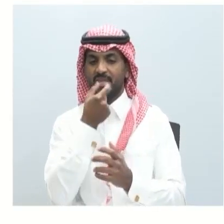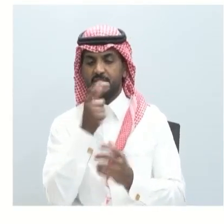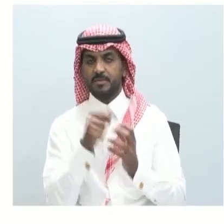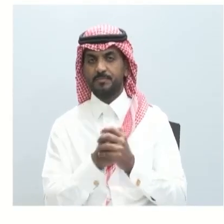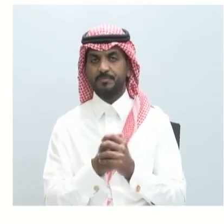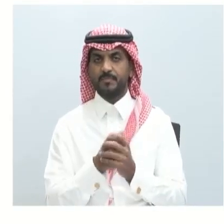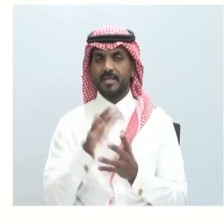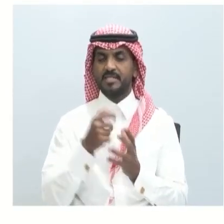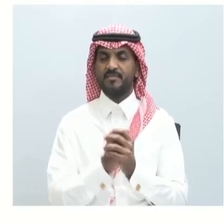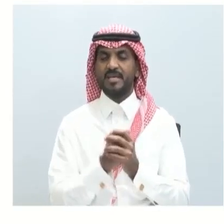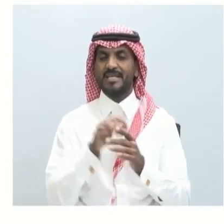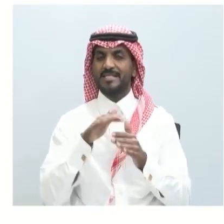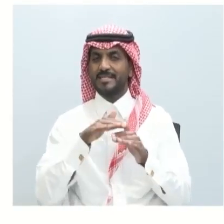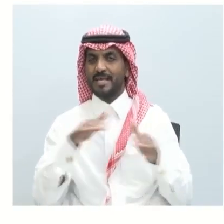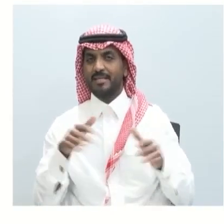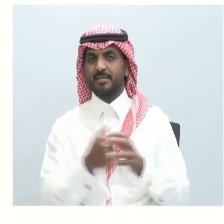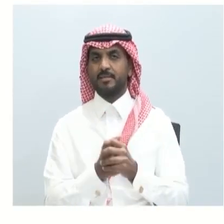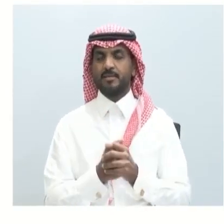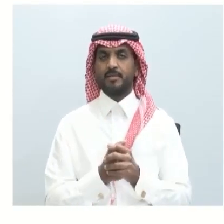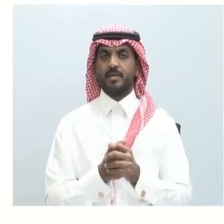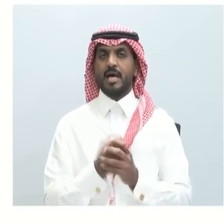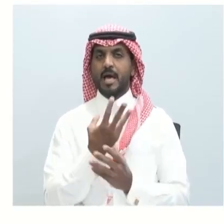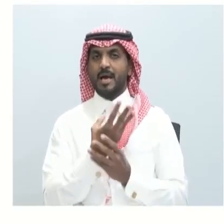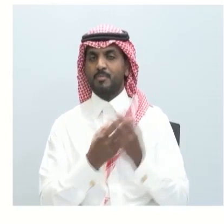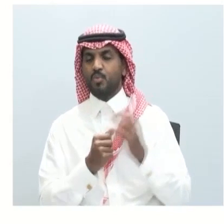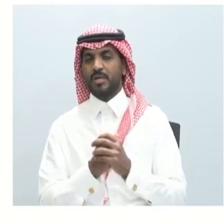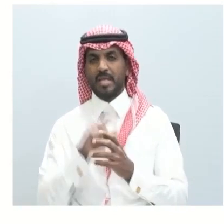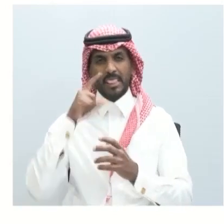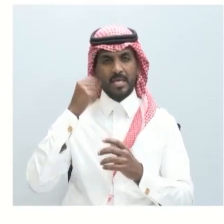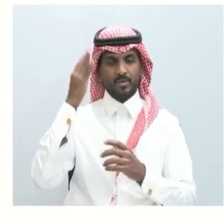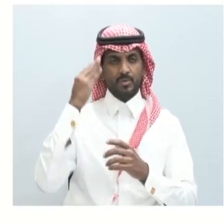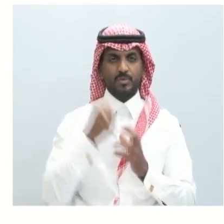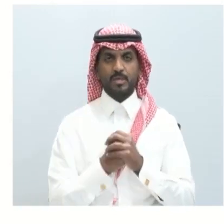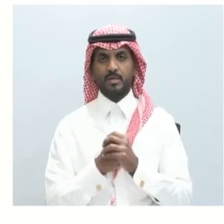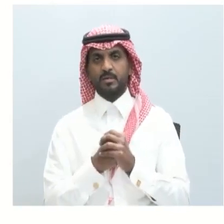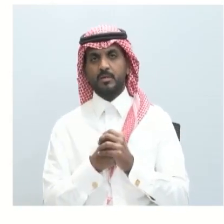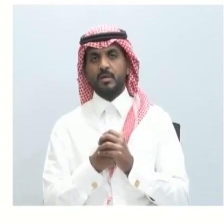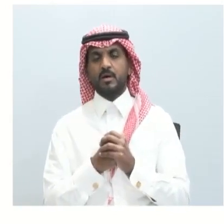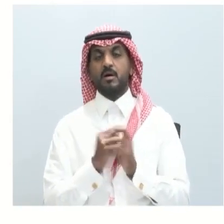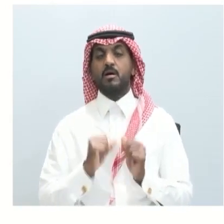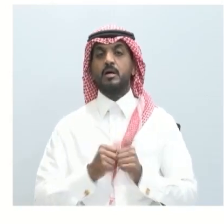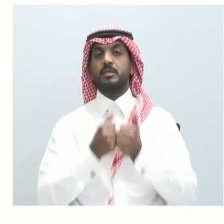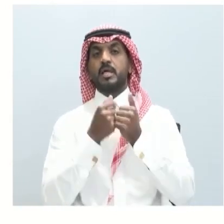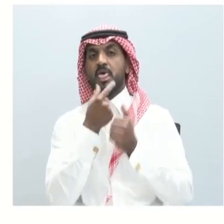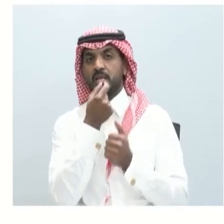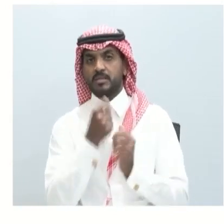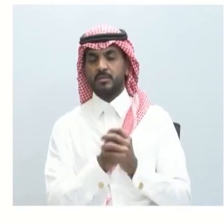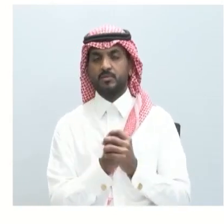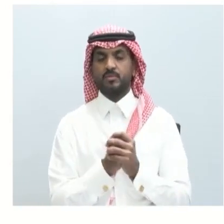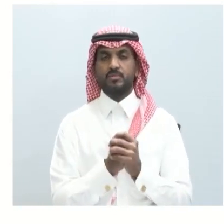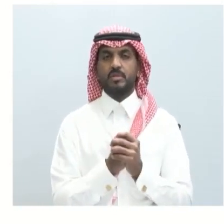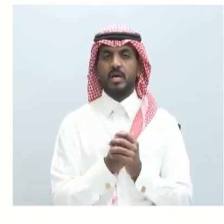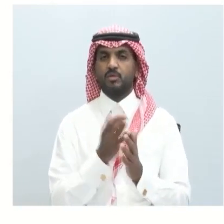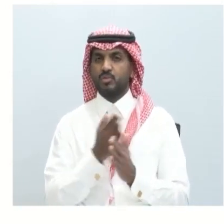هذه الصفه السائده كان هنالك ابوين الذكر والانثى جميعهم كانوا قادرين على ثني اللسان ولكن